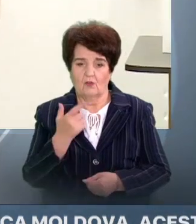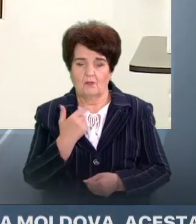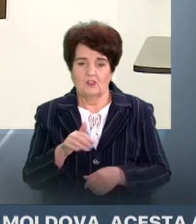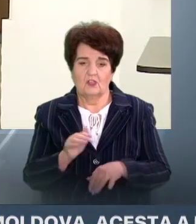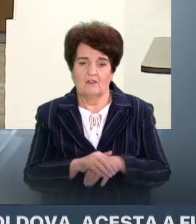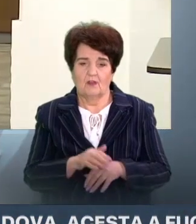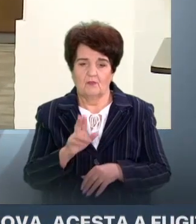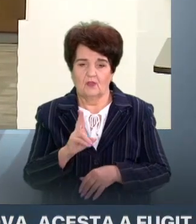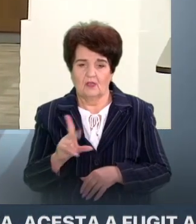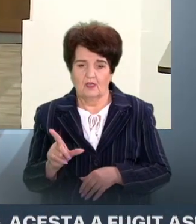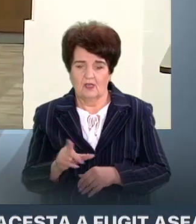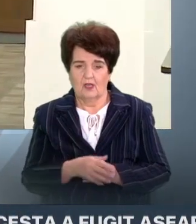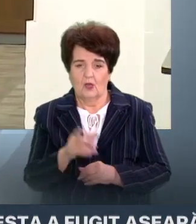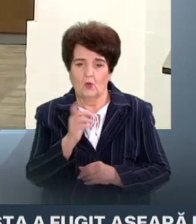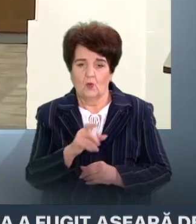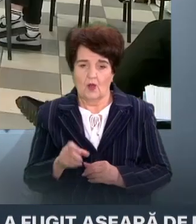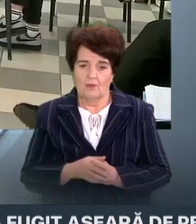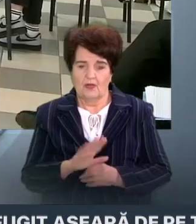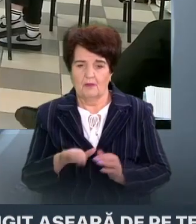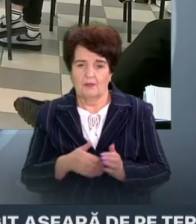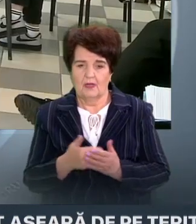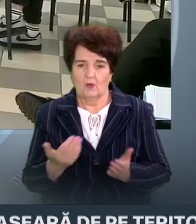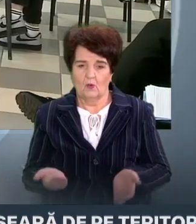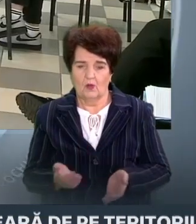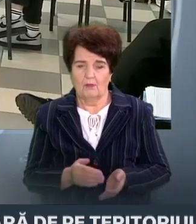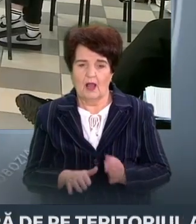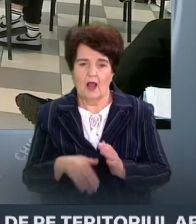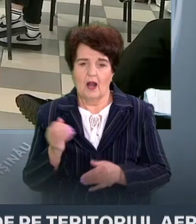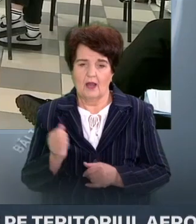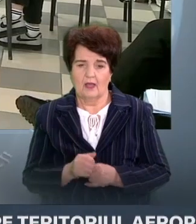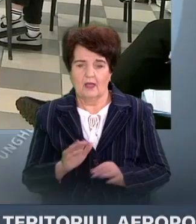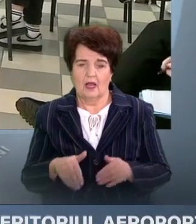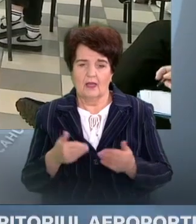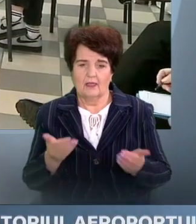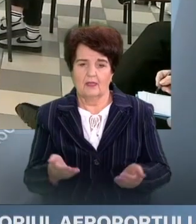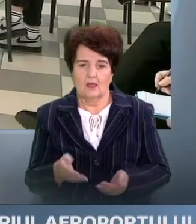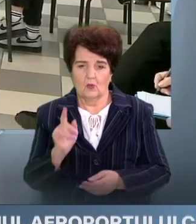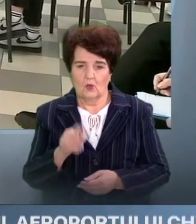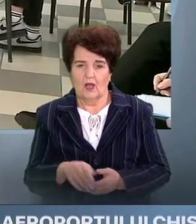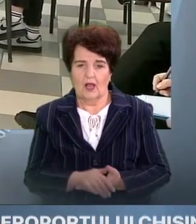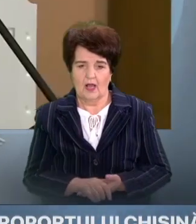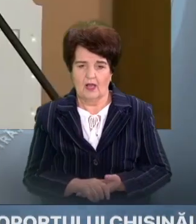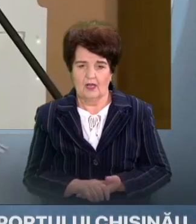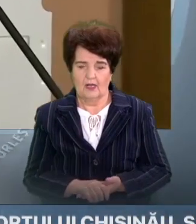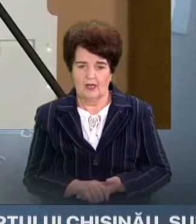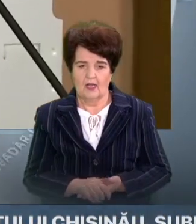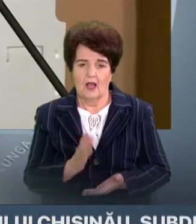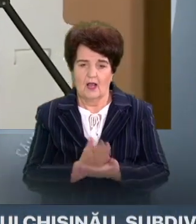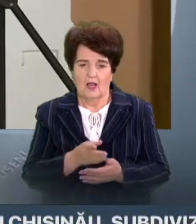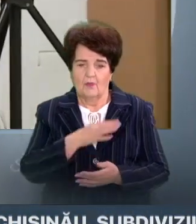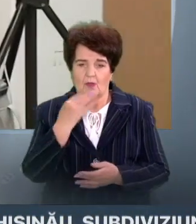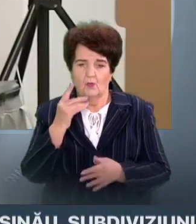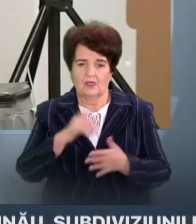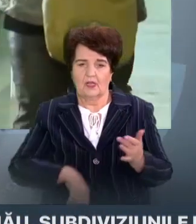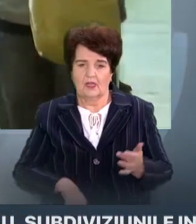faptul că oamenii până la urmă aleg candidatul care inspiră cea mai multă încredere și